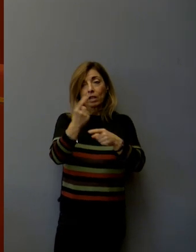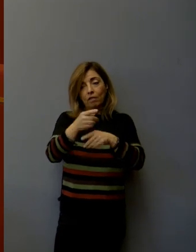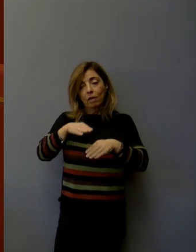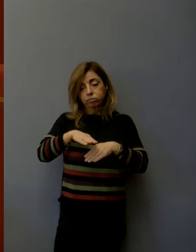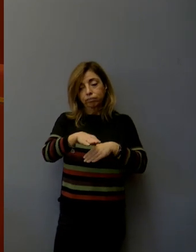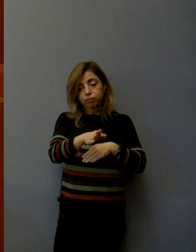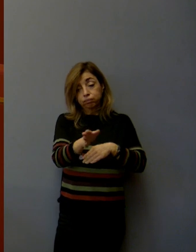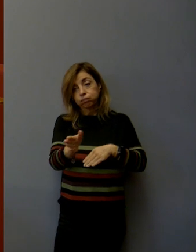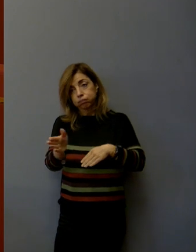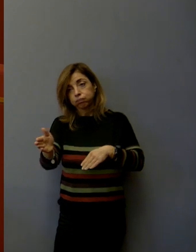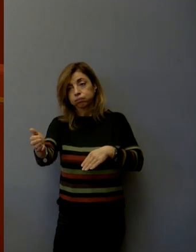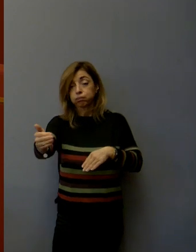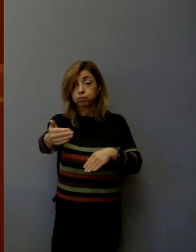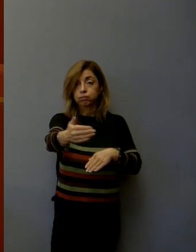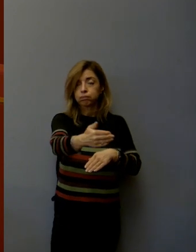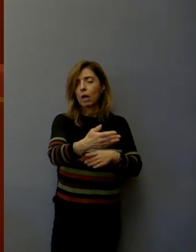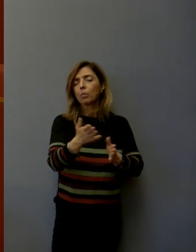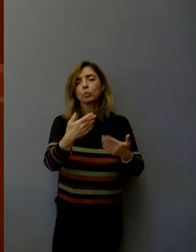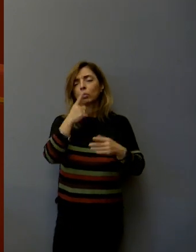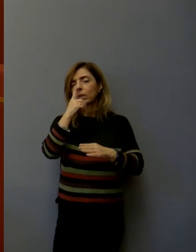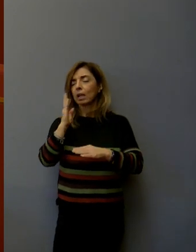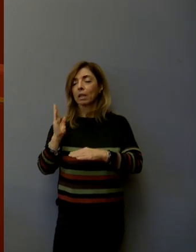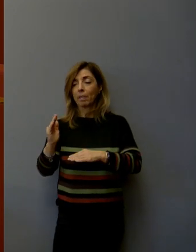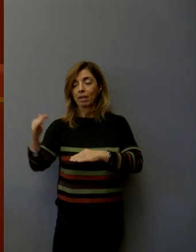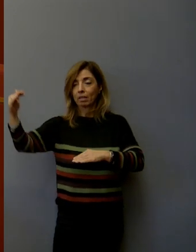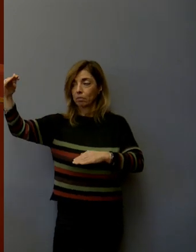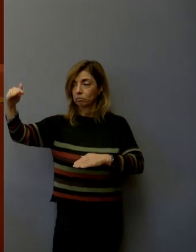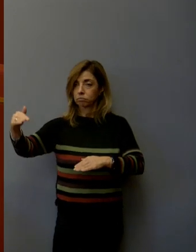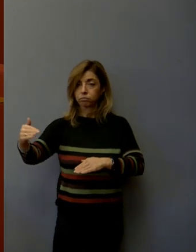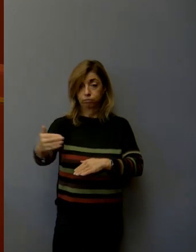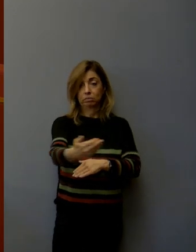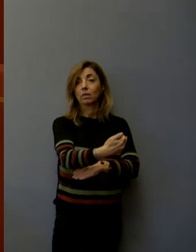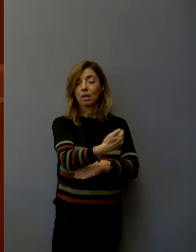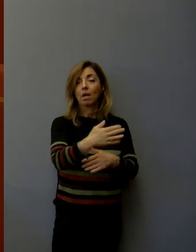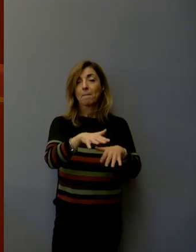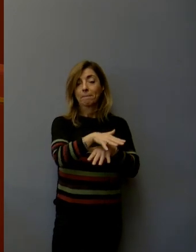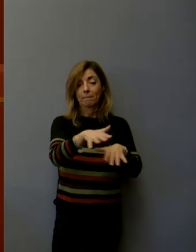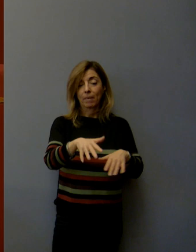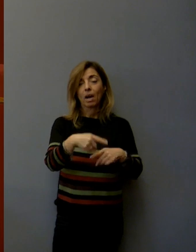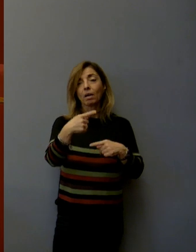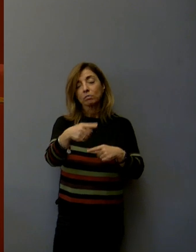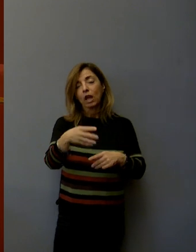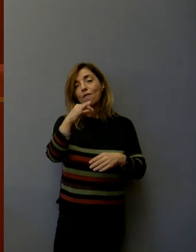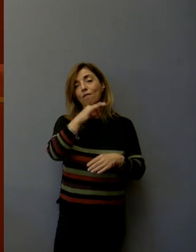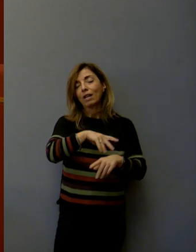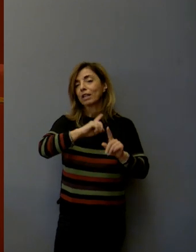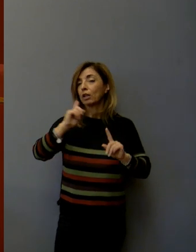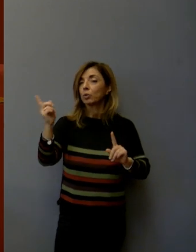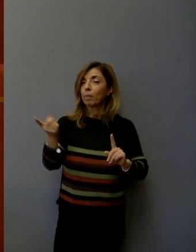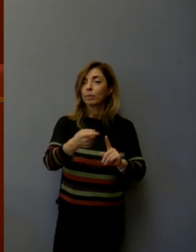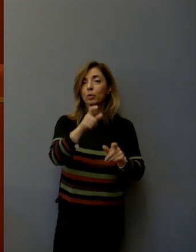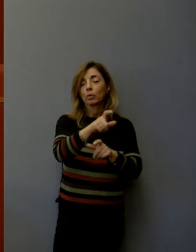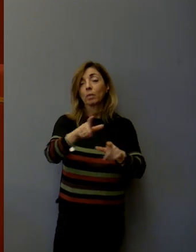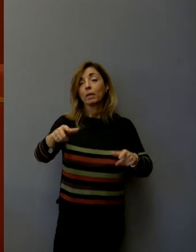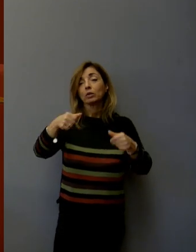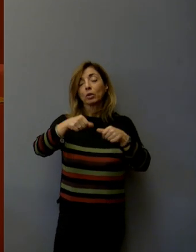di girare e girare direttamente verso mare quindi ne entrerebbero vantaggio sia le Poste Italiane sia cittadini residenti in queste due